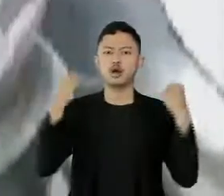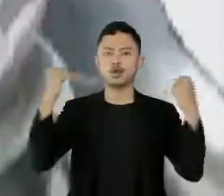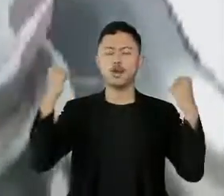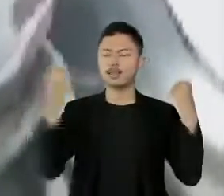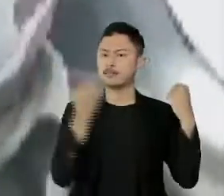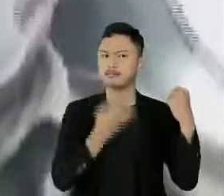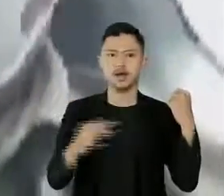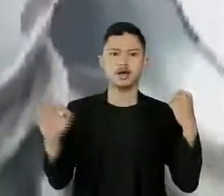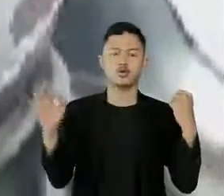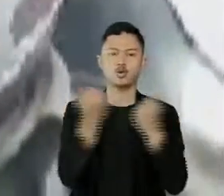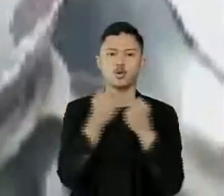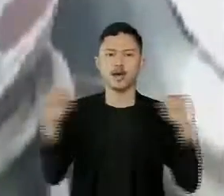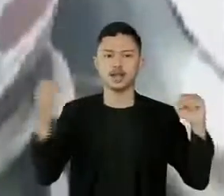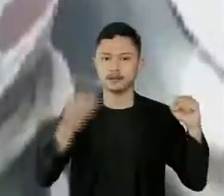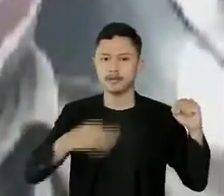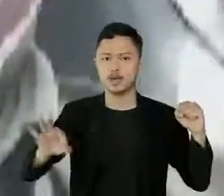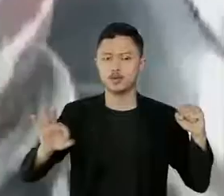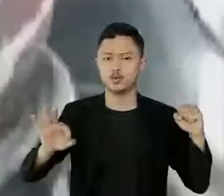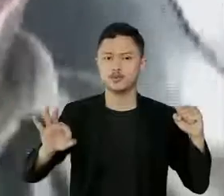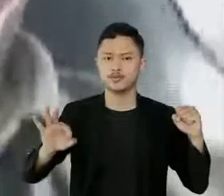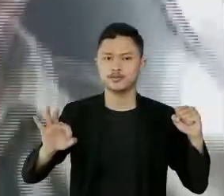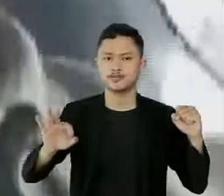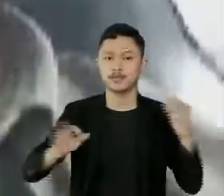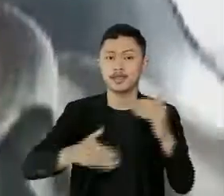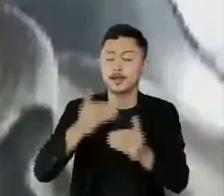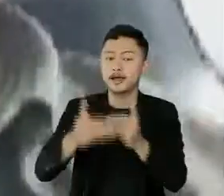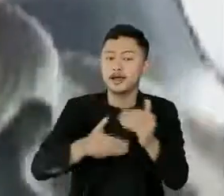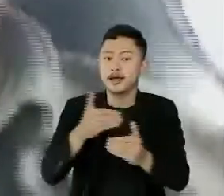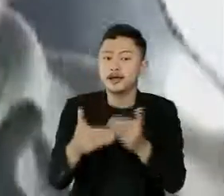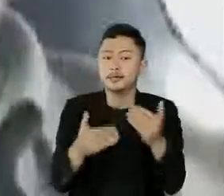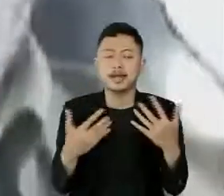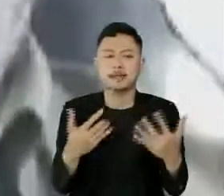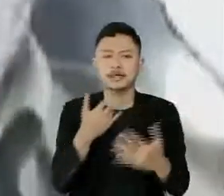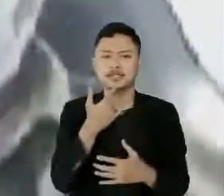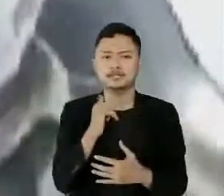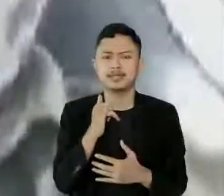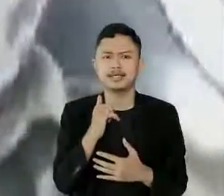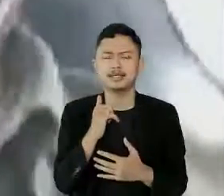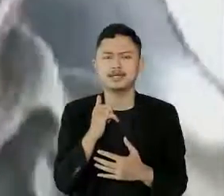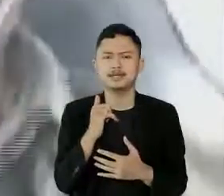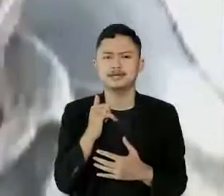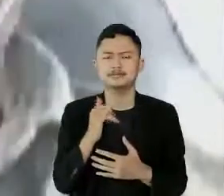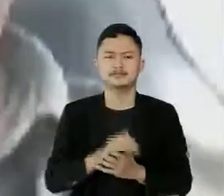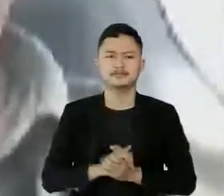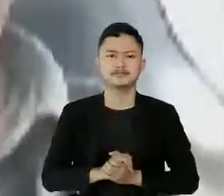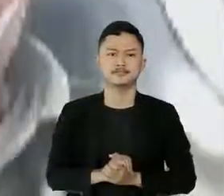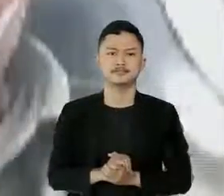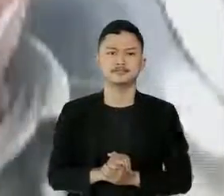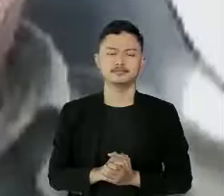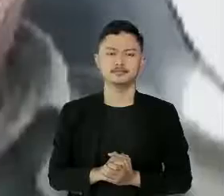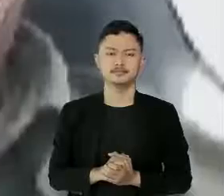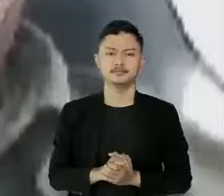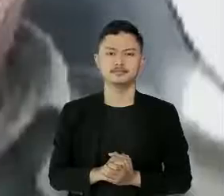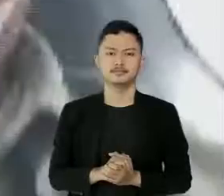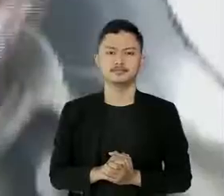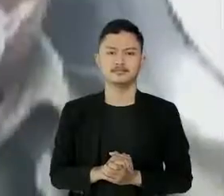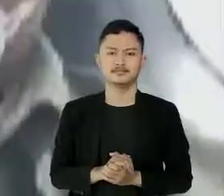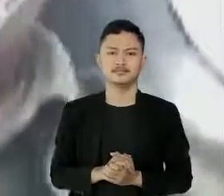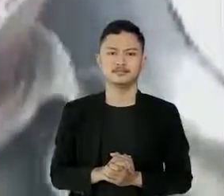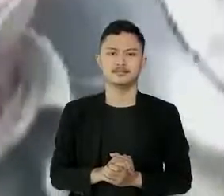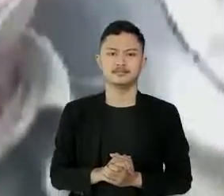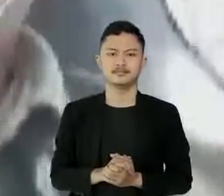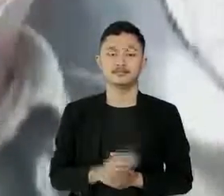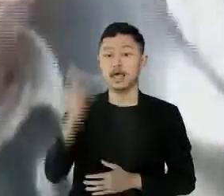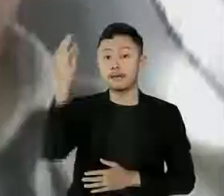kekuatan baru yang di mana itu akan bisa menjadikan sumbangan atau saluran pembukaan